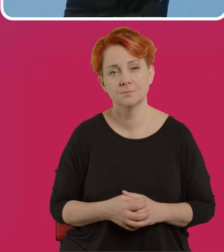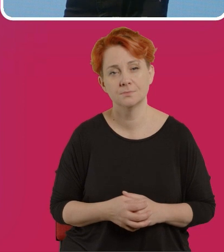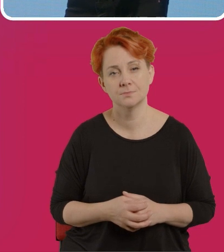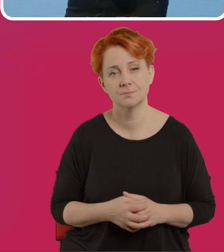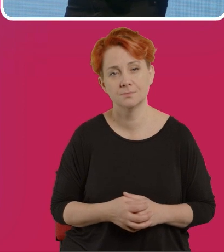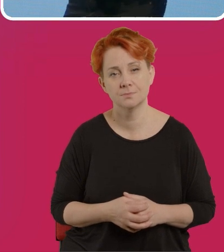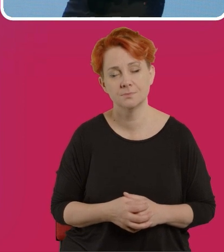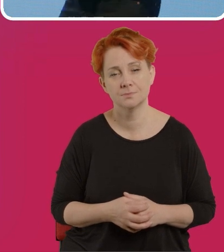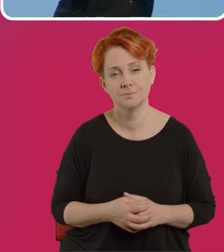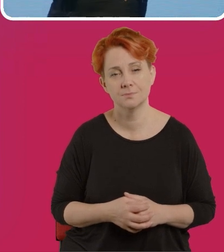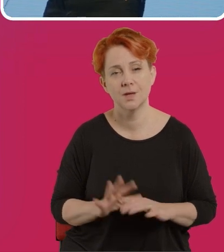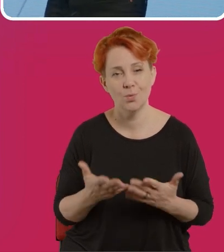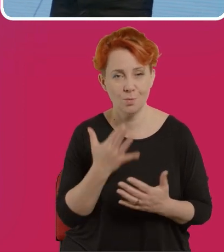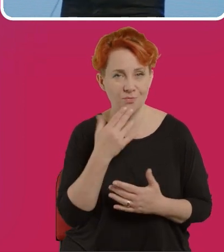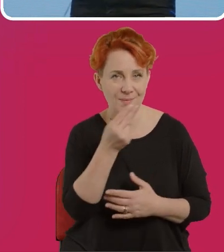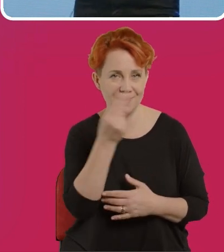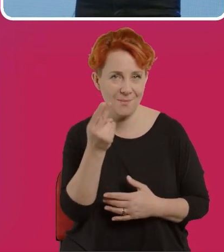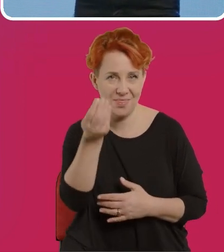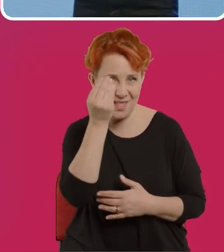już była mowa z tymi językami, to